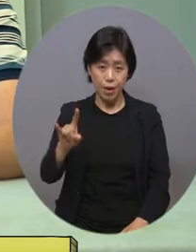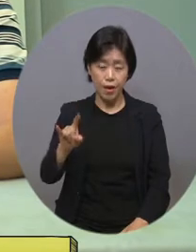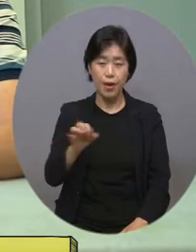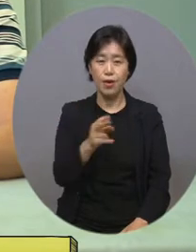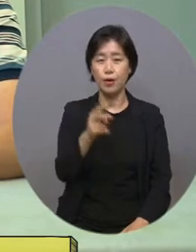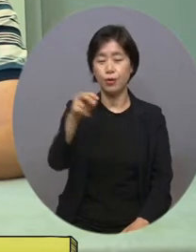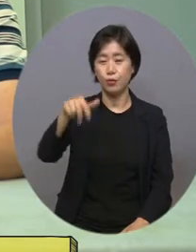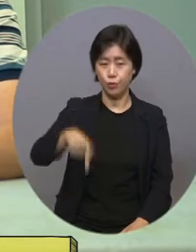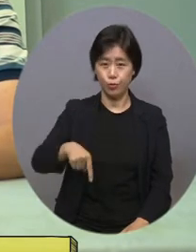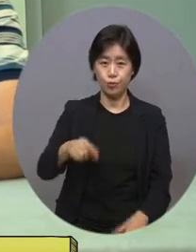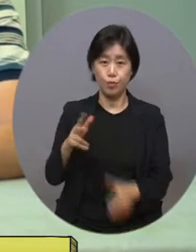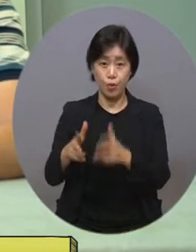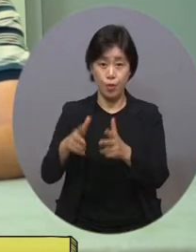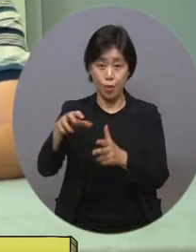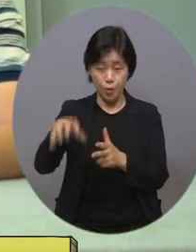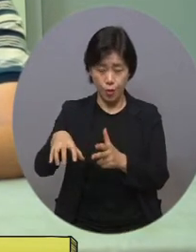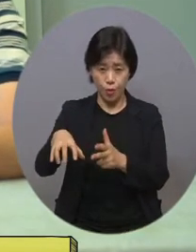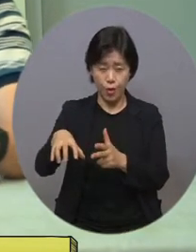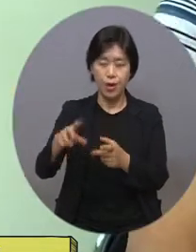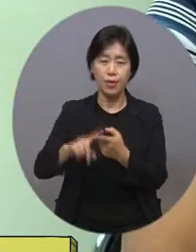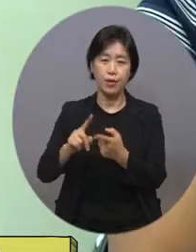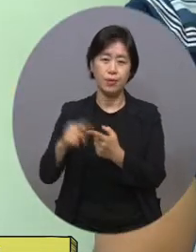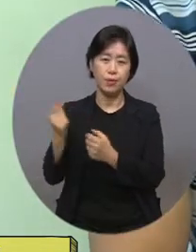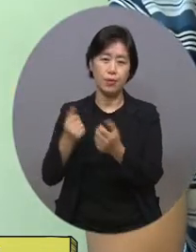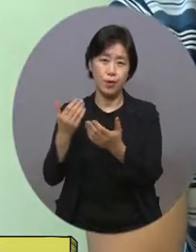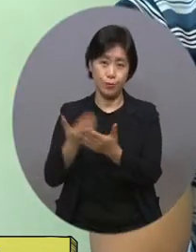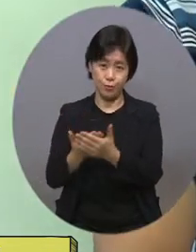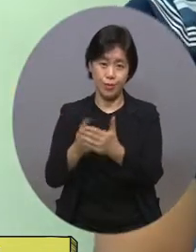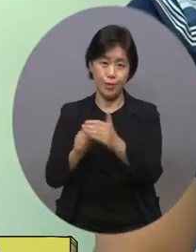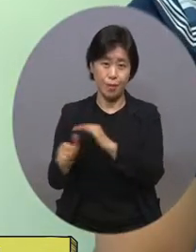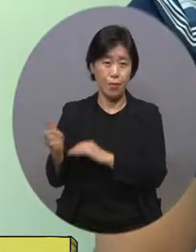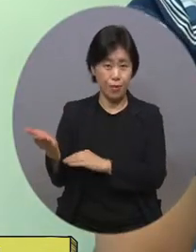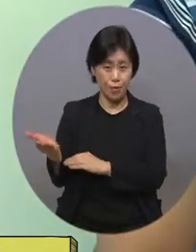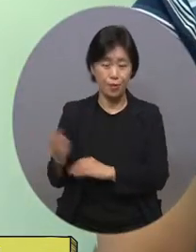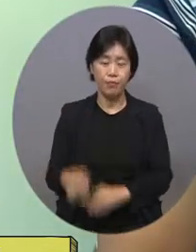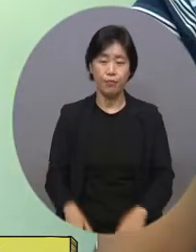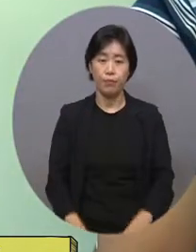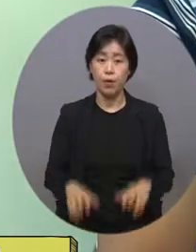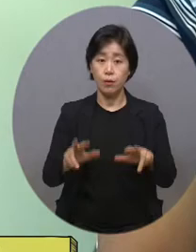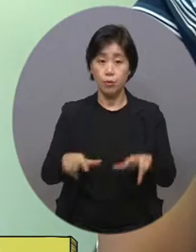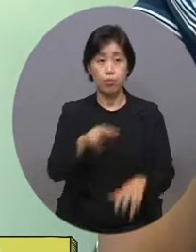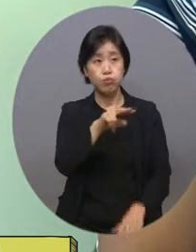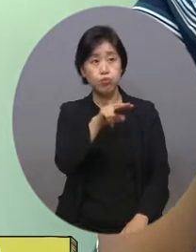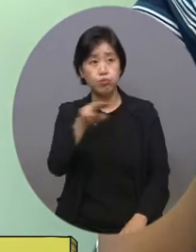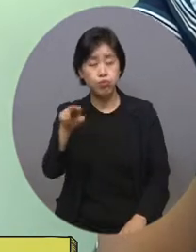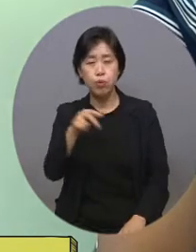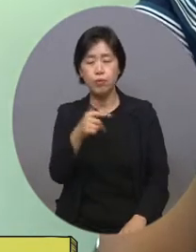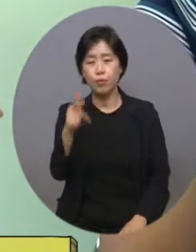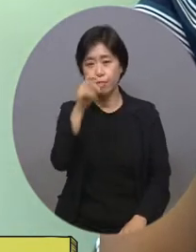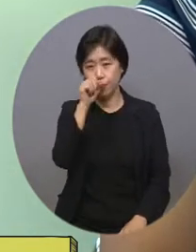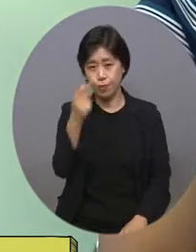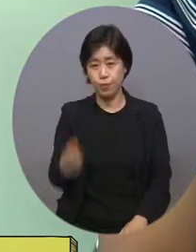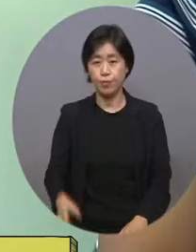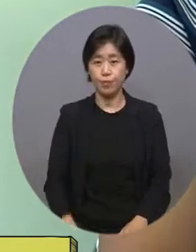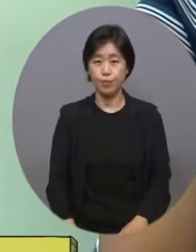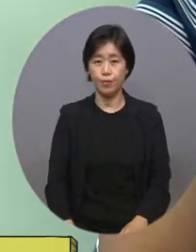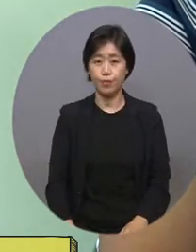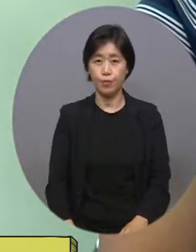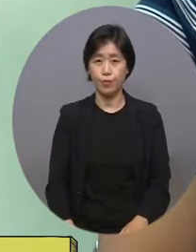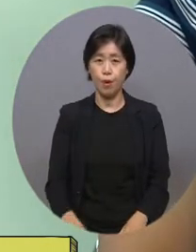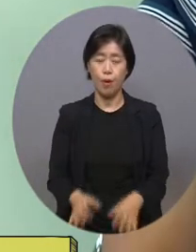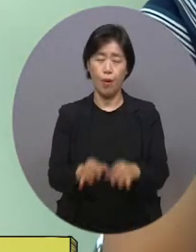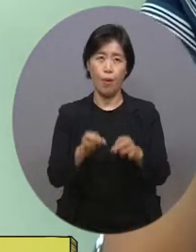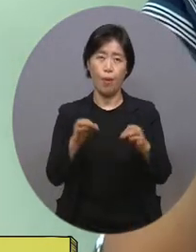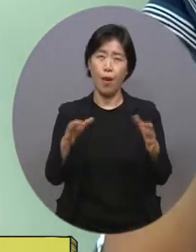대해서 설명을 해주실 대표님을 모셨는데요. 지금 저희가 이렇게 봤는데 지금 너무 좋아요. 진짜 오랜만에 막 시골에